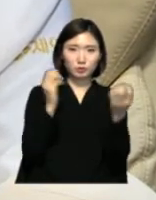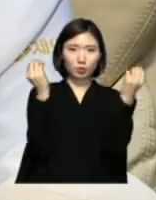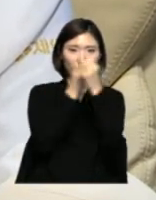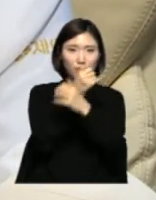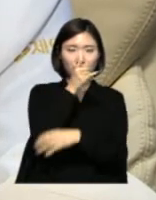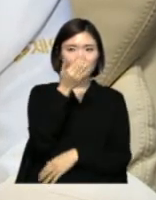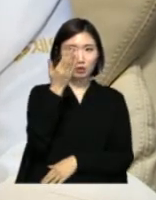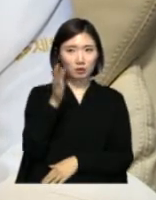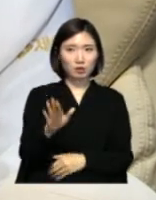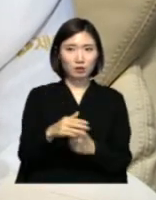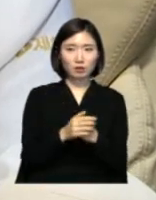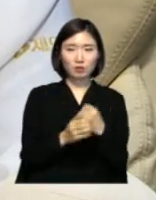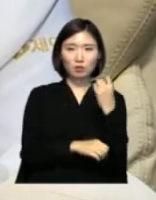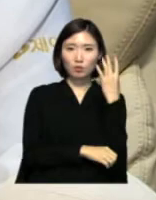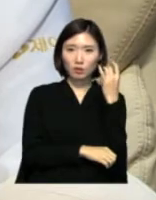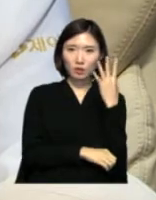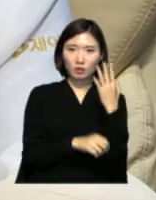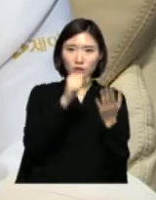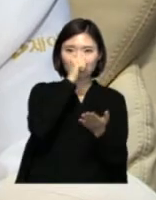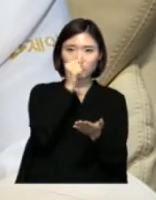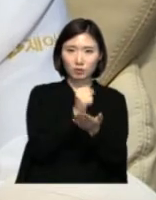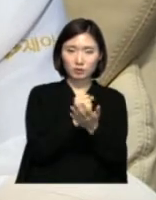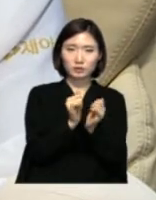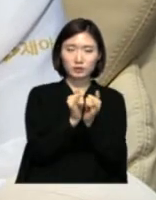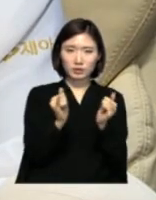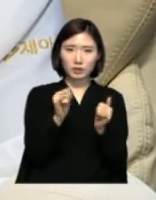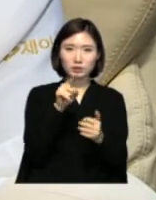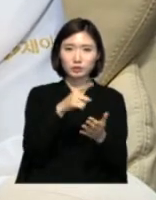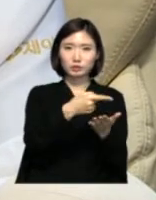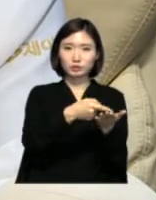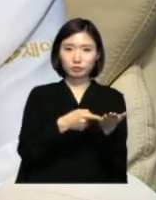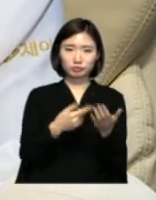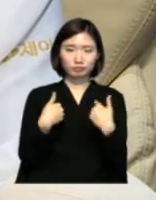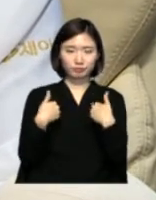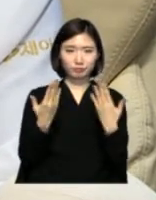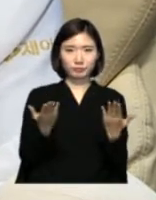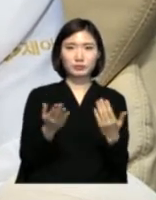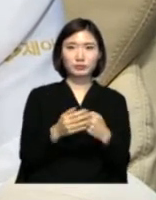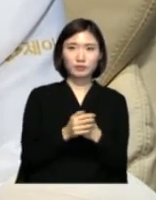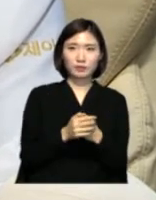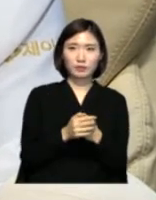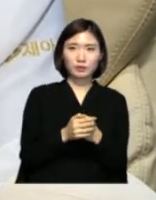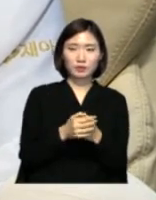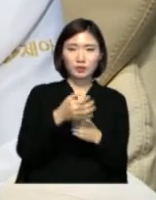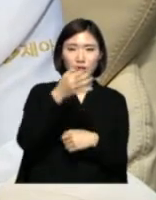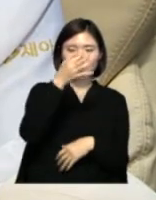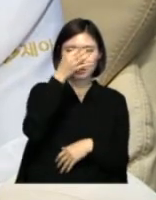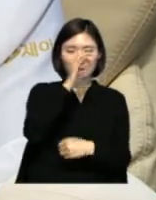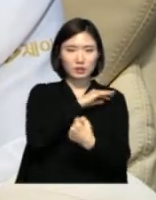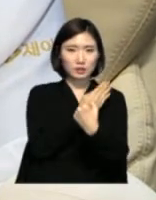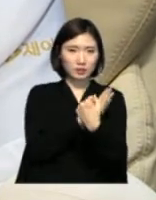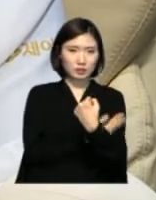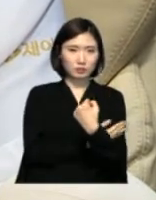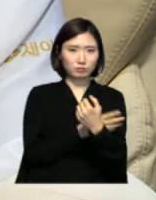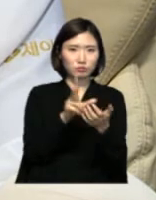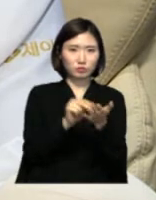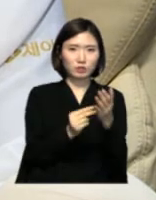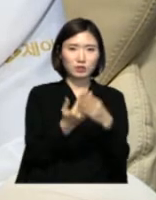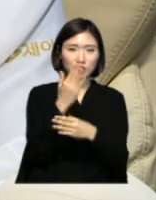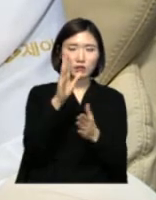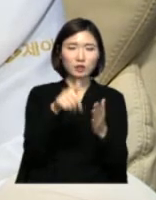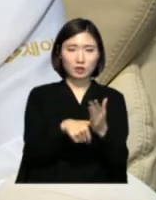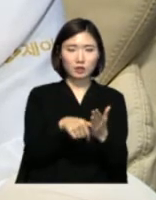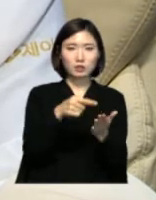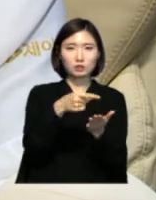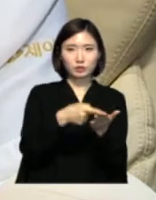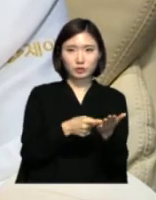있는데 원래는 이제 정상인들은 그런 수술을 하실 필요는 없고요. 이제 기능적으로 문제가 있는 분들에 한해서 이제